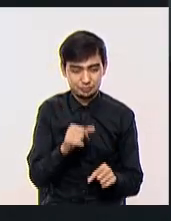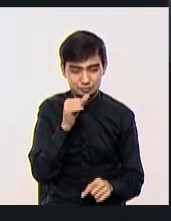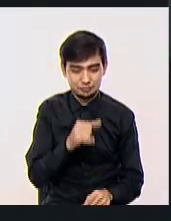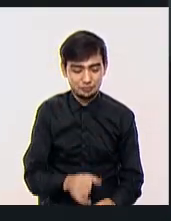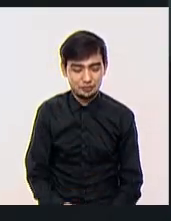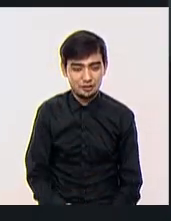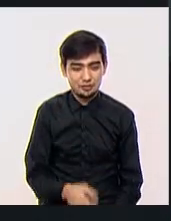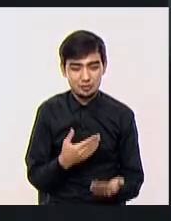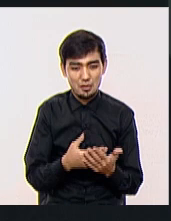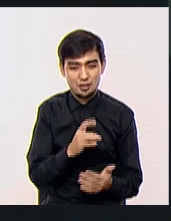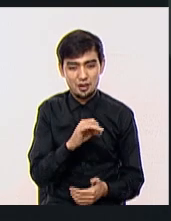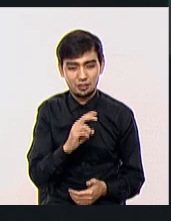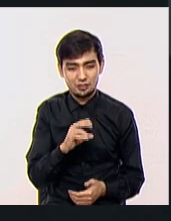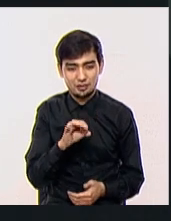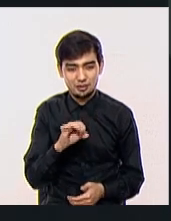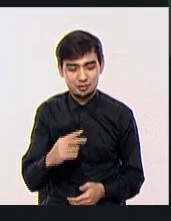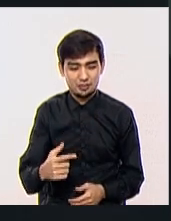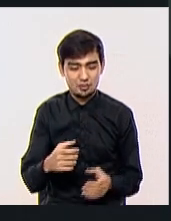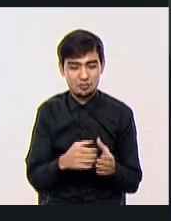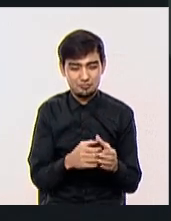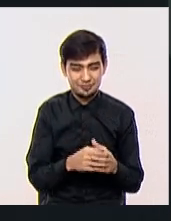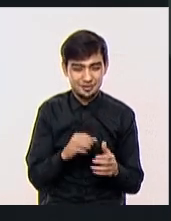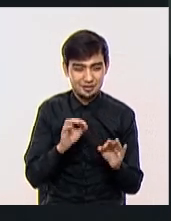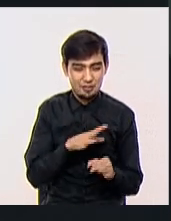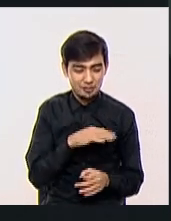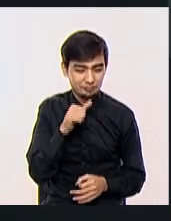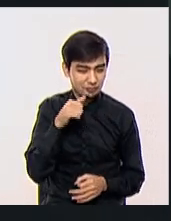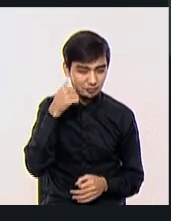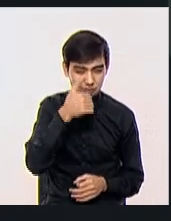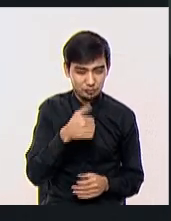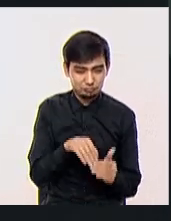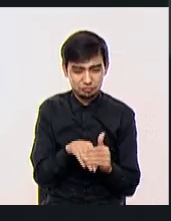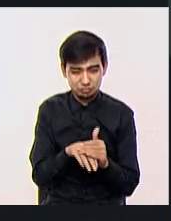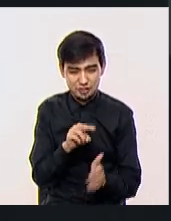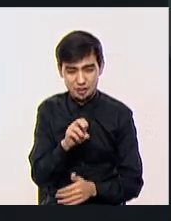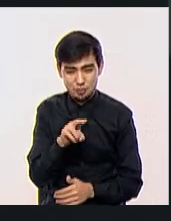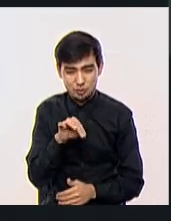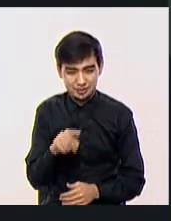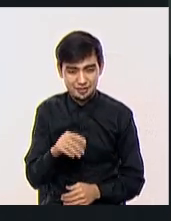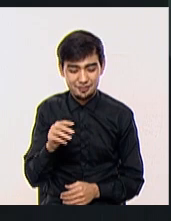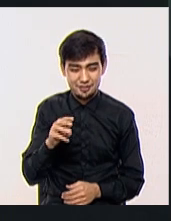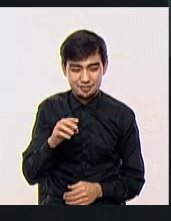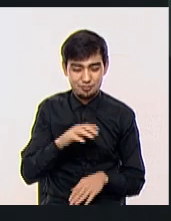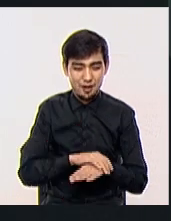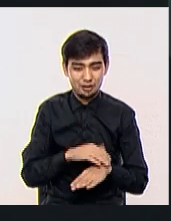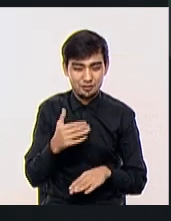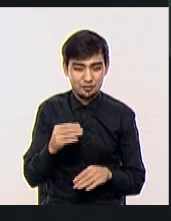Мәселен, ранкинг порталының мәліметінше өткен жылдың қараша айында депозиттегі жиған тергеніңізге берілетін банктің сыйақысы